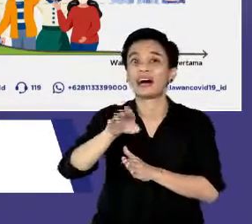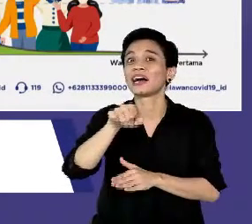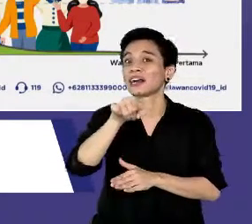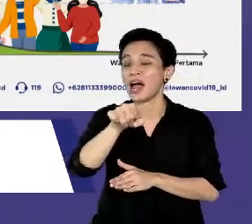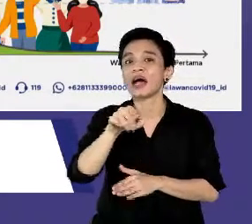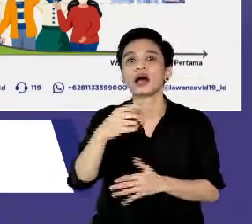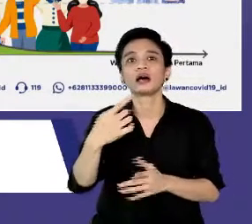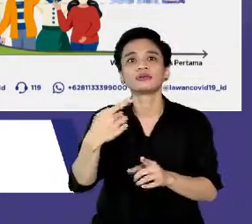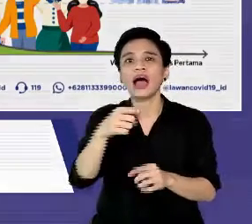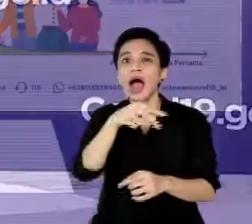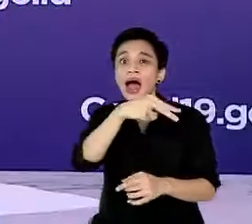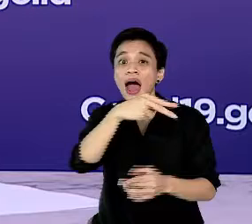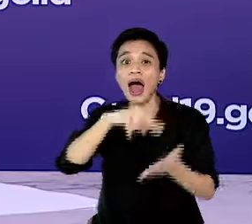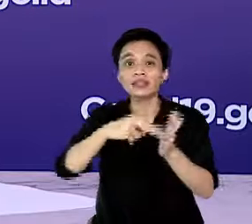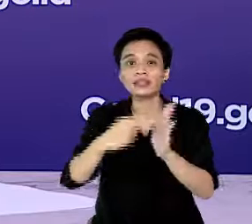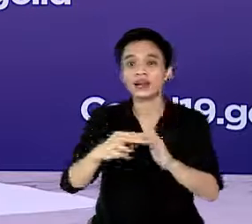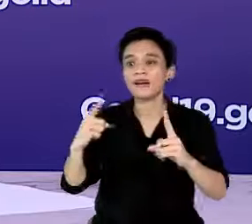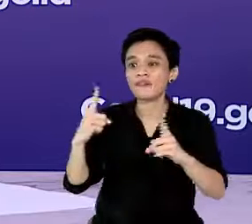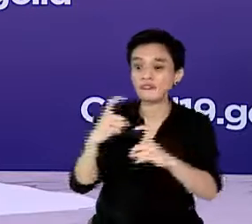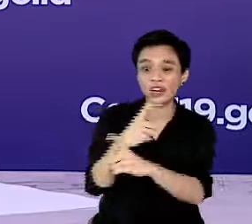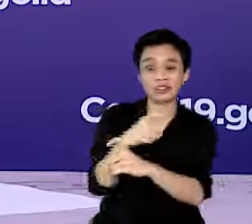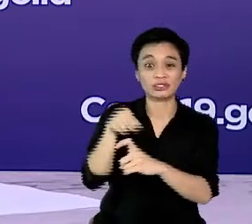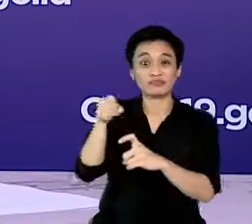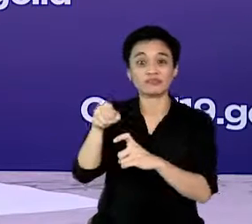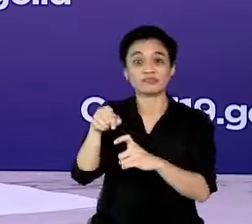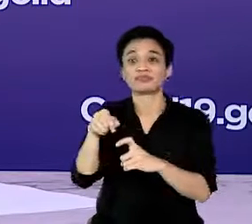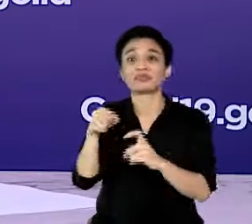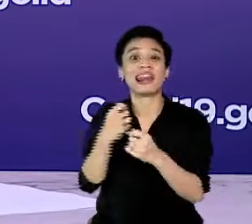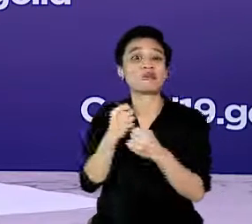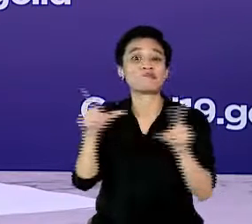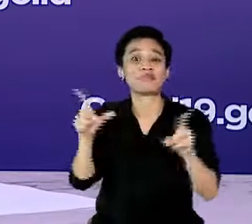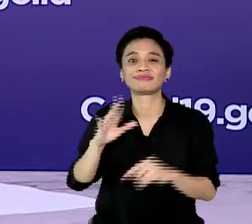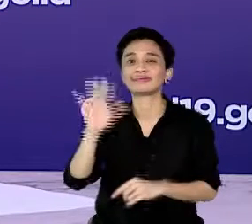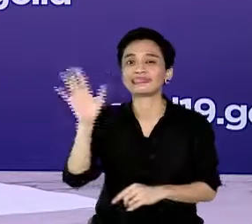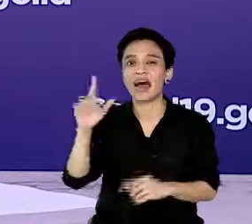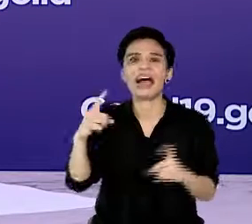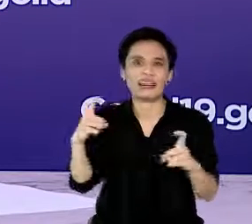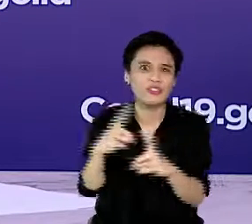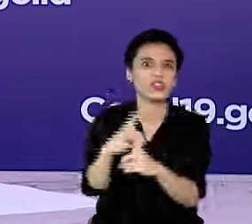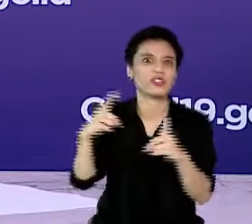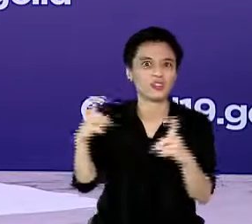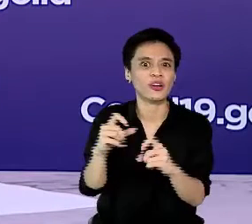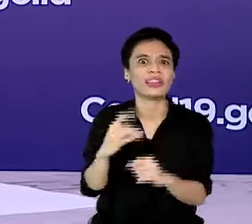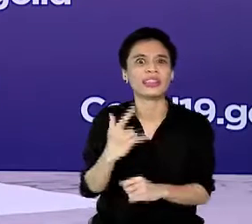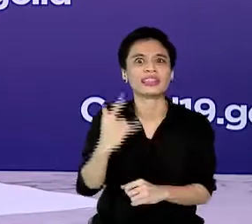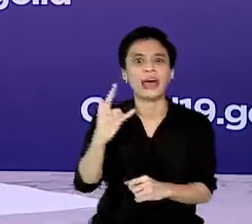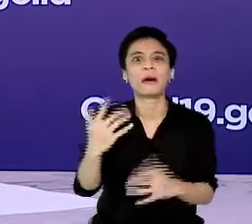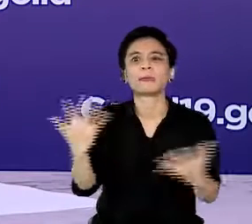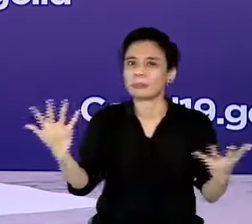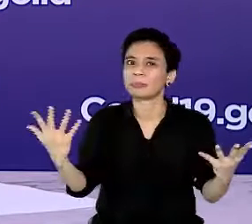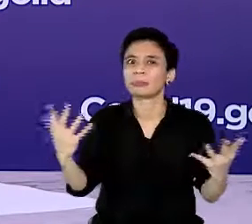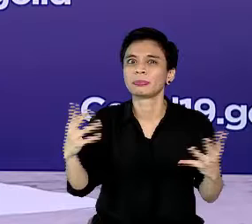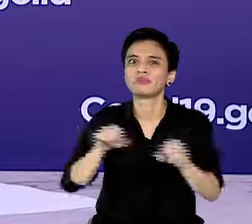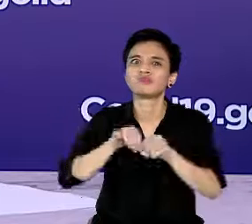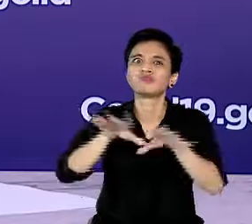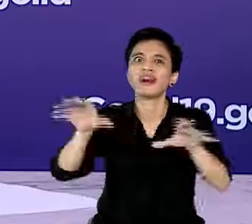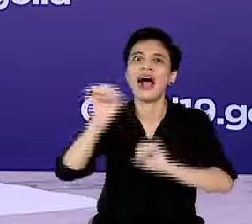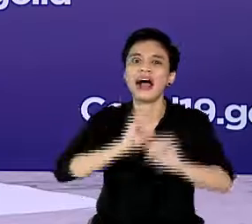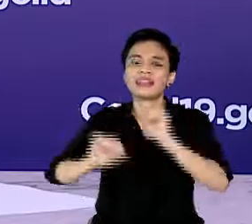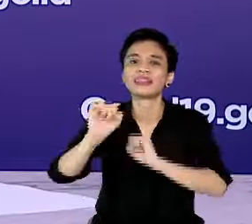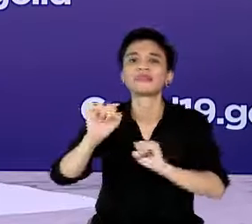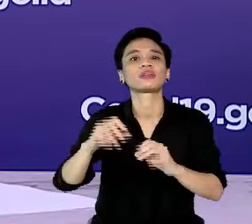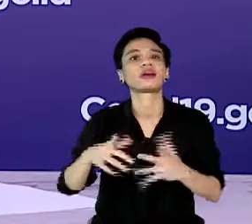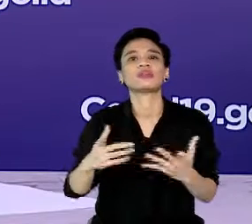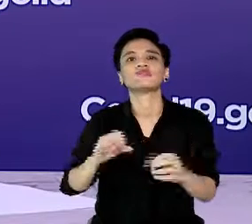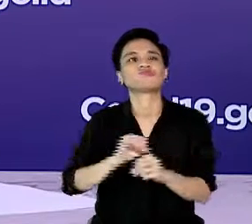virus tidak mengenal kata libur kita semua mengerti masa pandemic tidaklah mudah banyak yang terkena